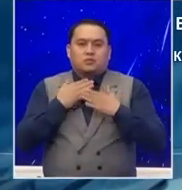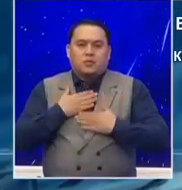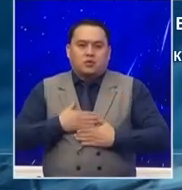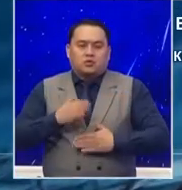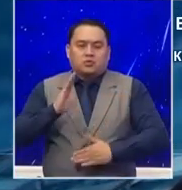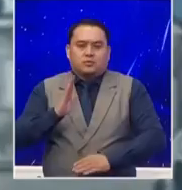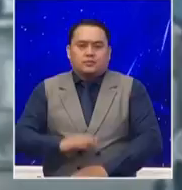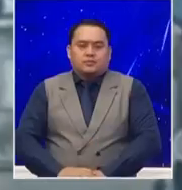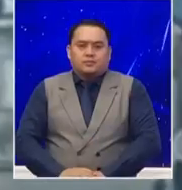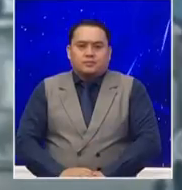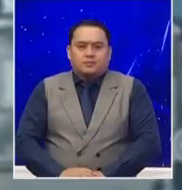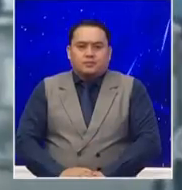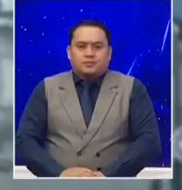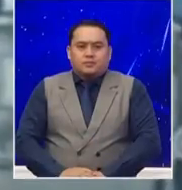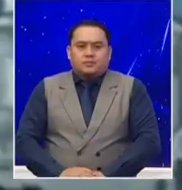миром.